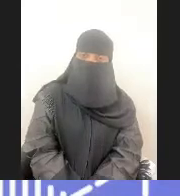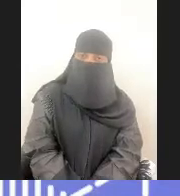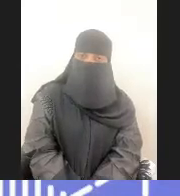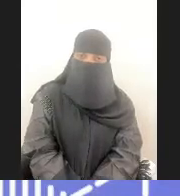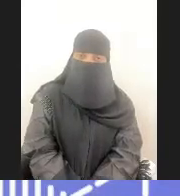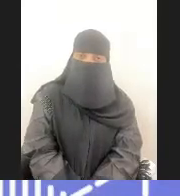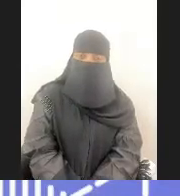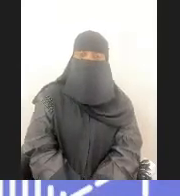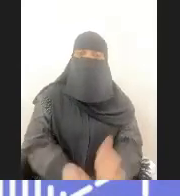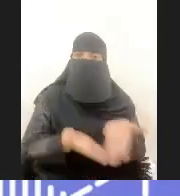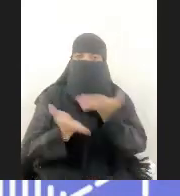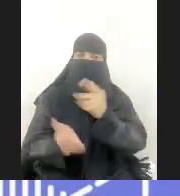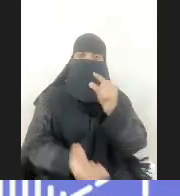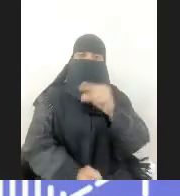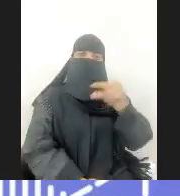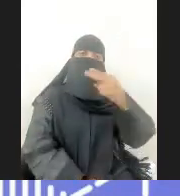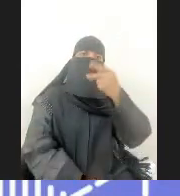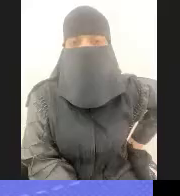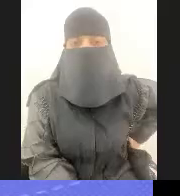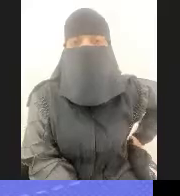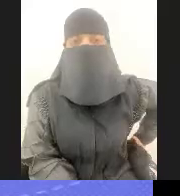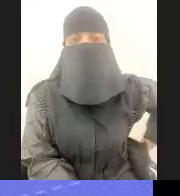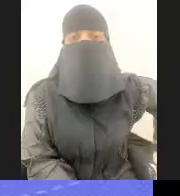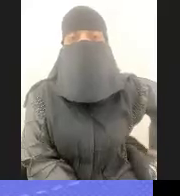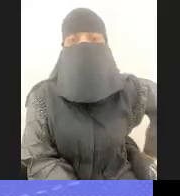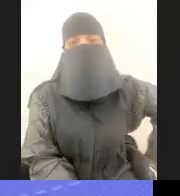تفضل دكتور علي، ممكن تشارك الشاشة